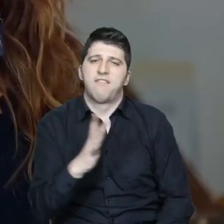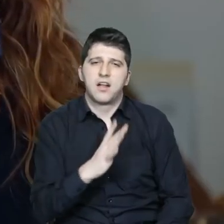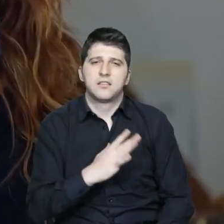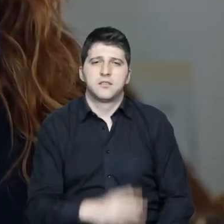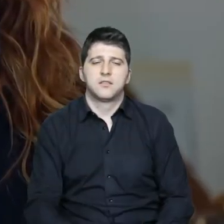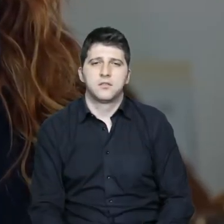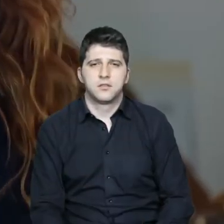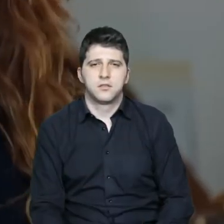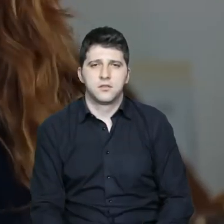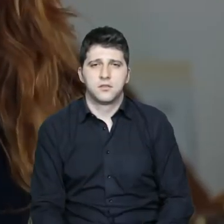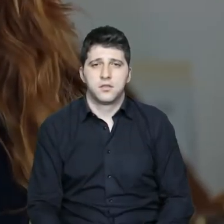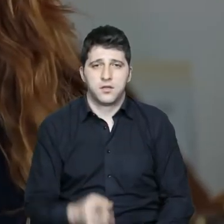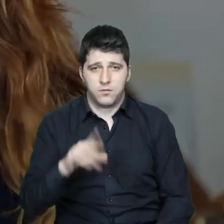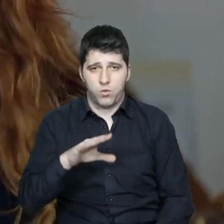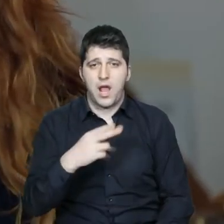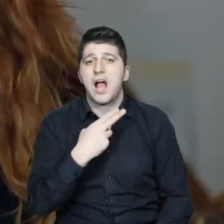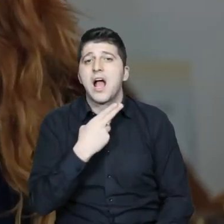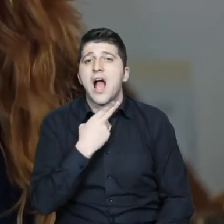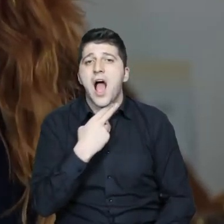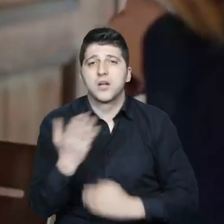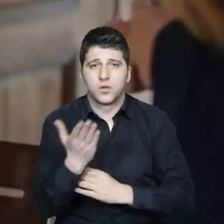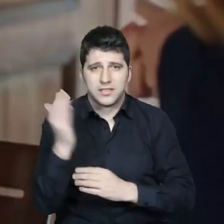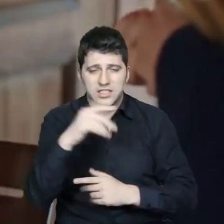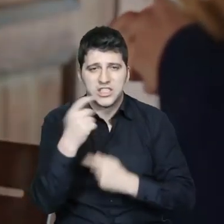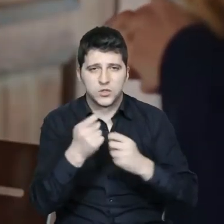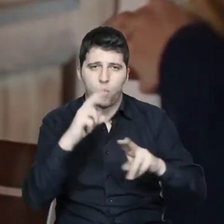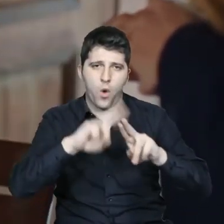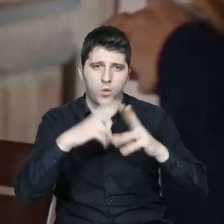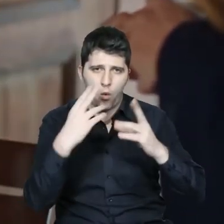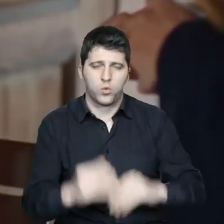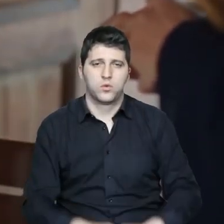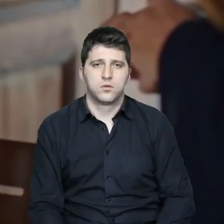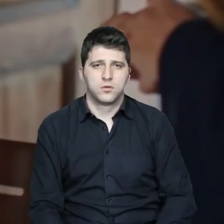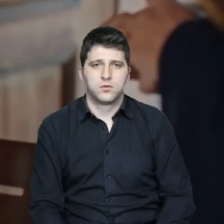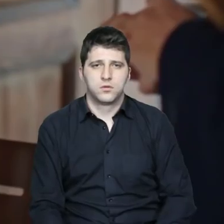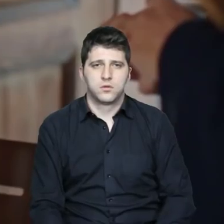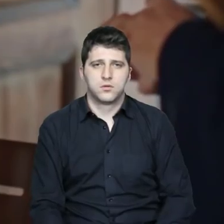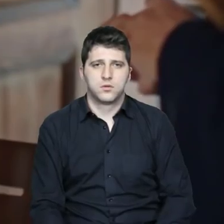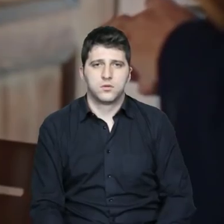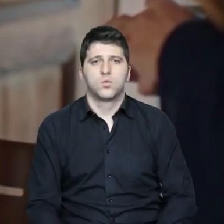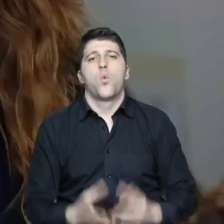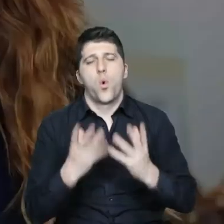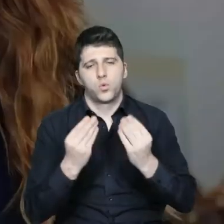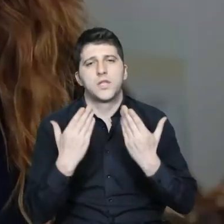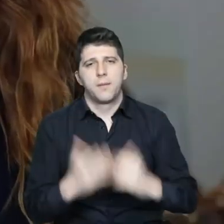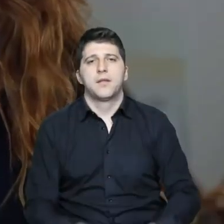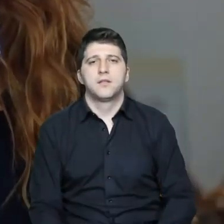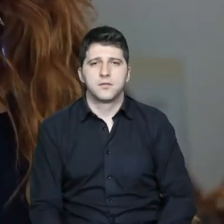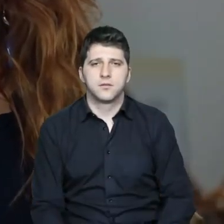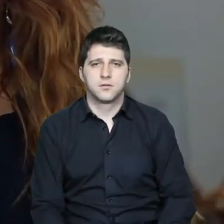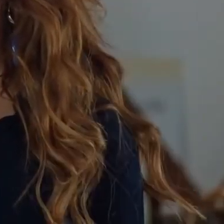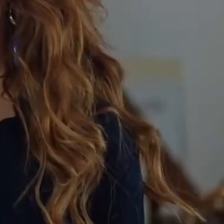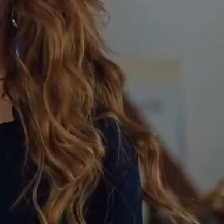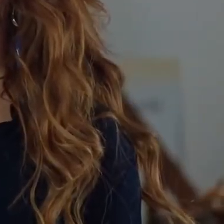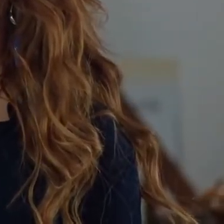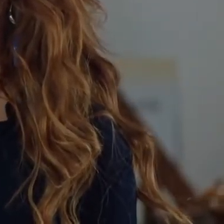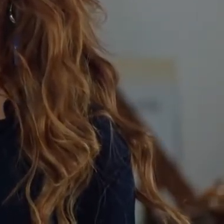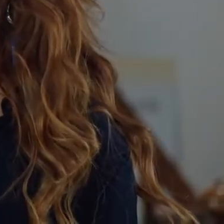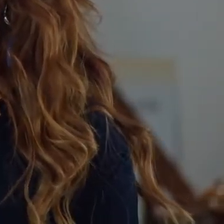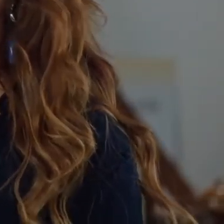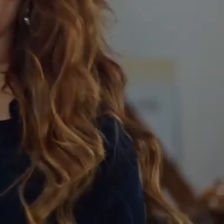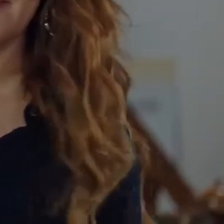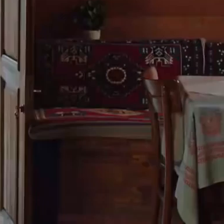vardır. Buranın garsonu gelene işi öğretir, öyle değil mi? Olur tabii. Alev sevinçle